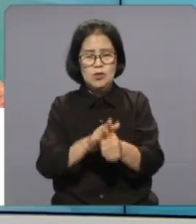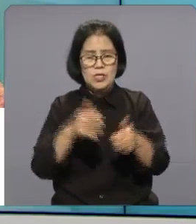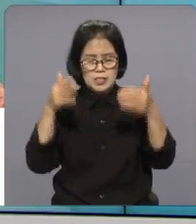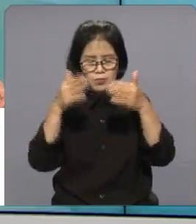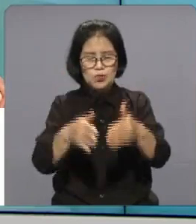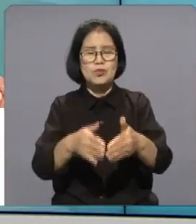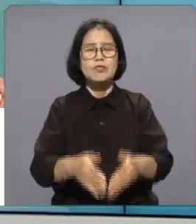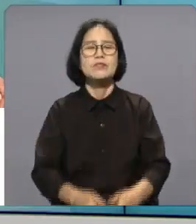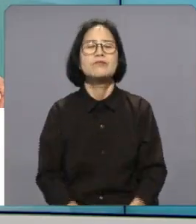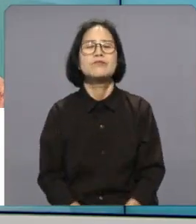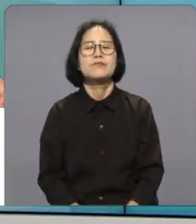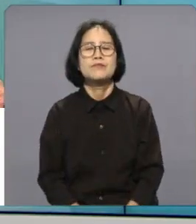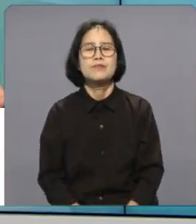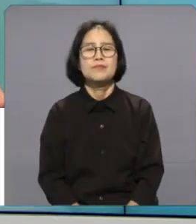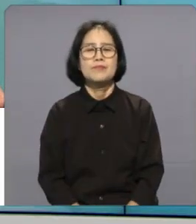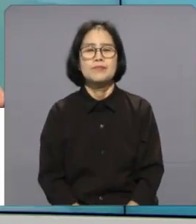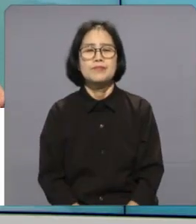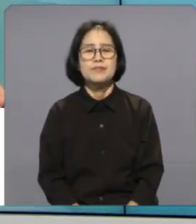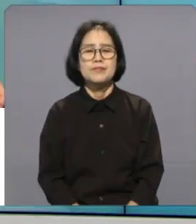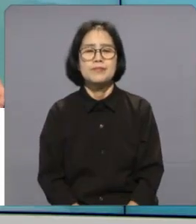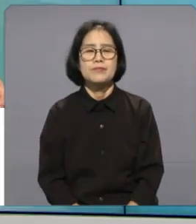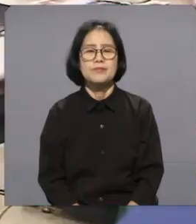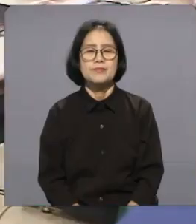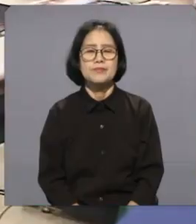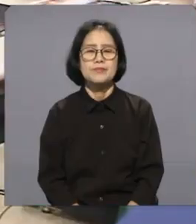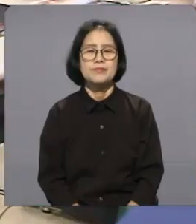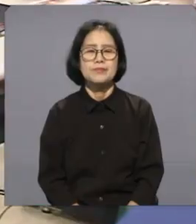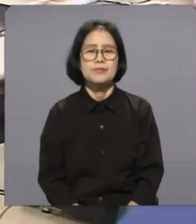편성됐습니다. 유승열 기자입니다.